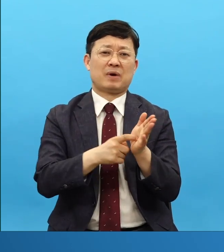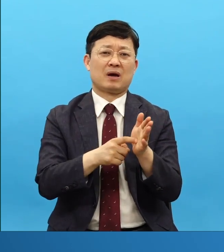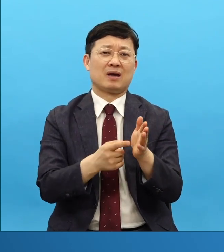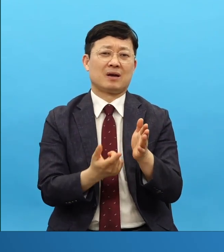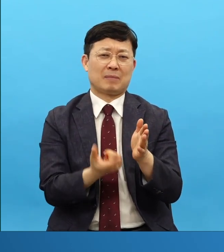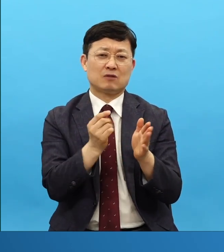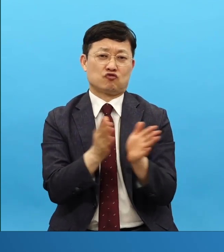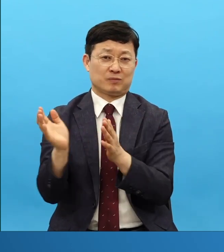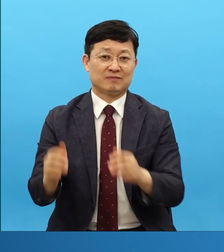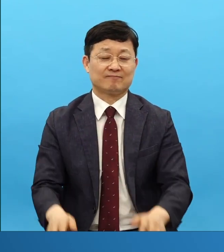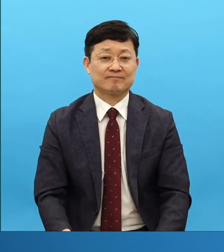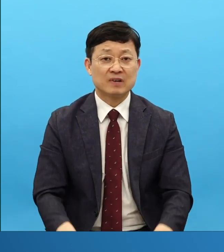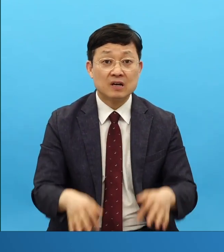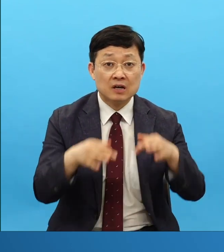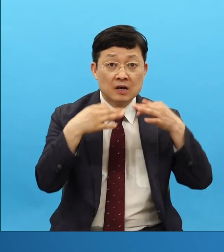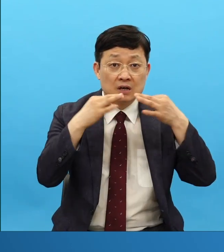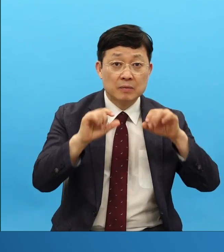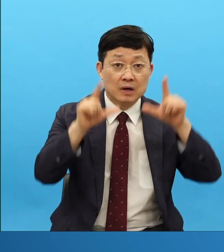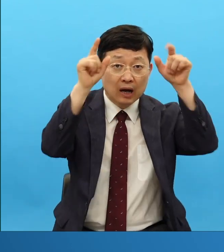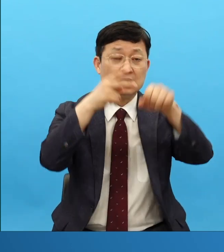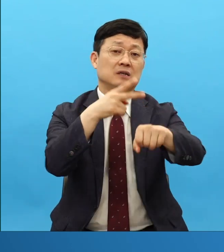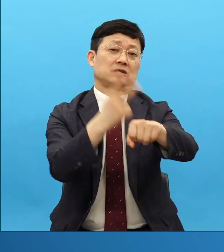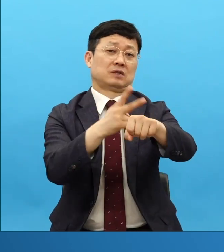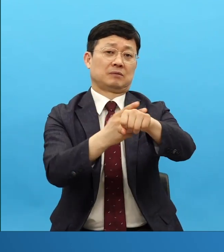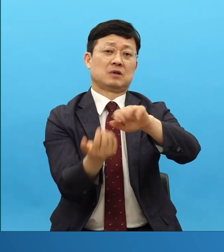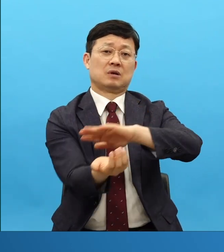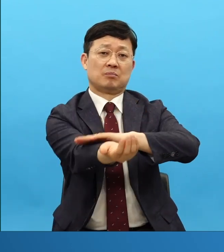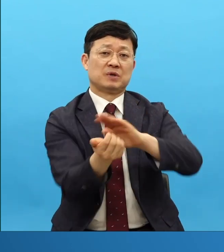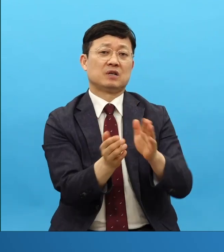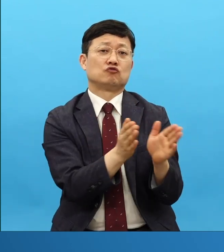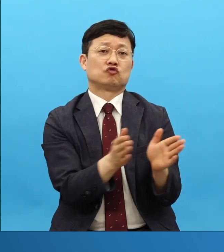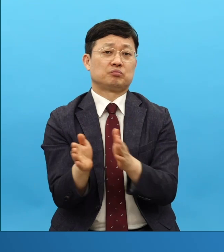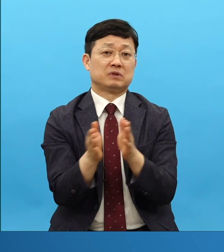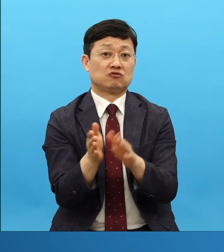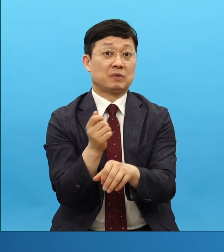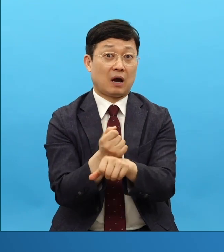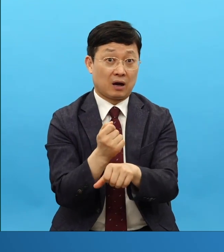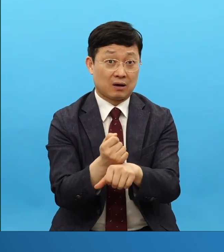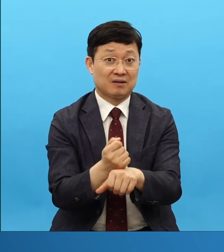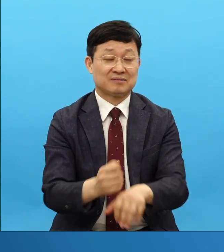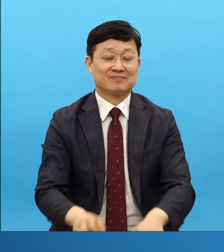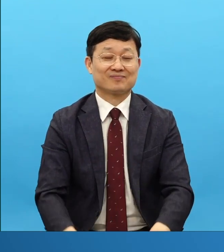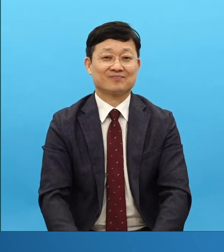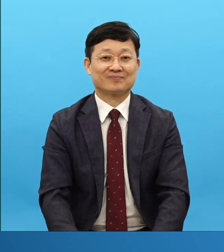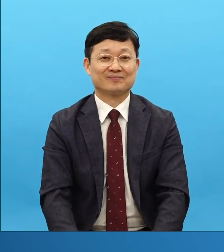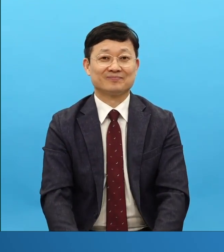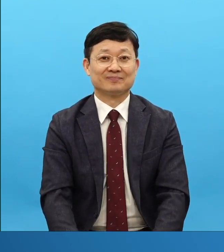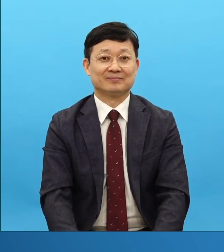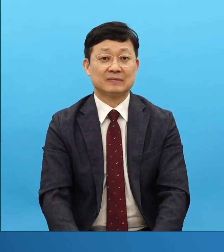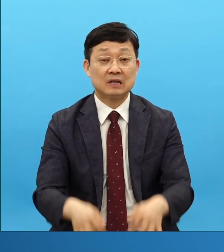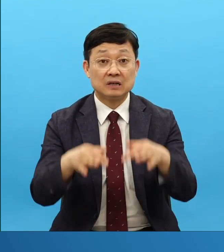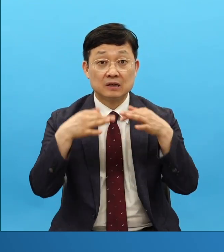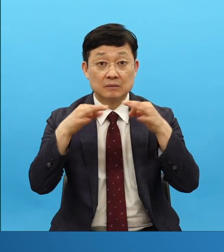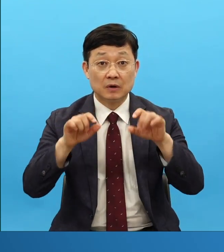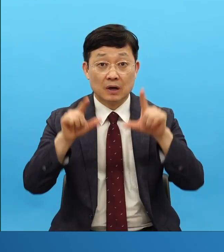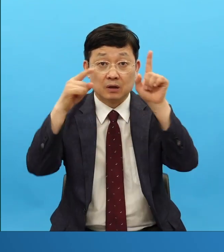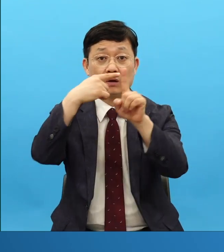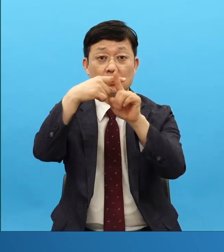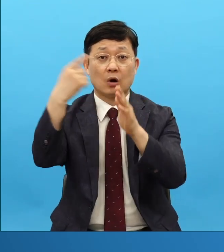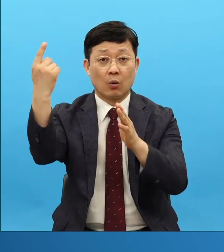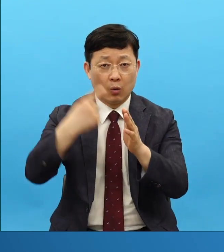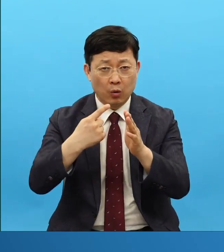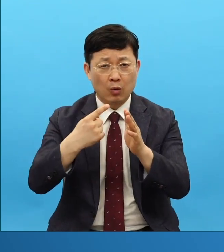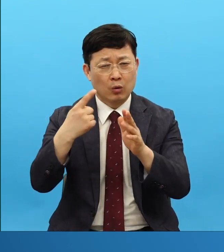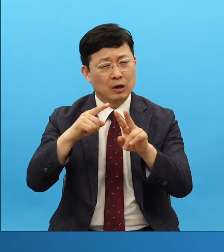날에는 선생님들이 준비하는 날로 가지고요. The Friday is the day where the teachers must prepare. 금요일 날에는 교회 오든 안